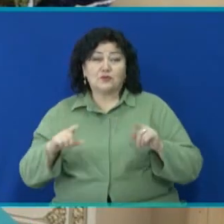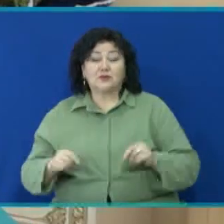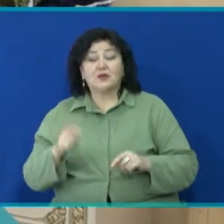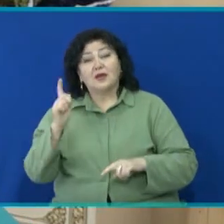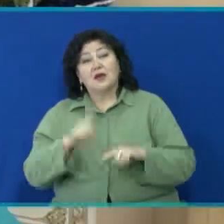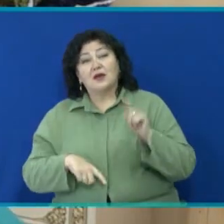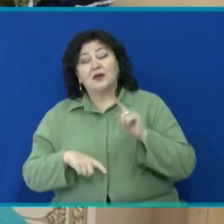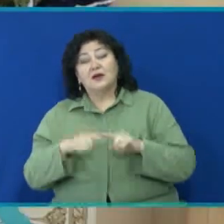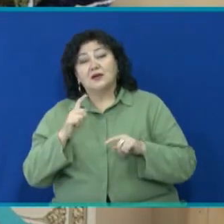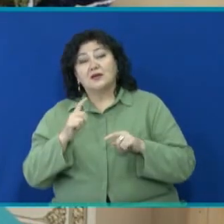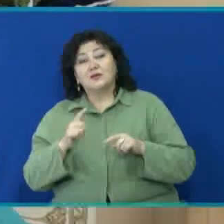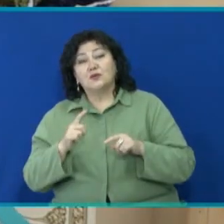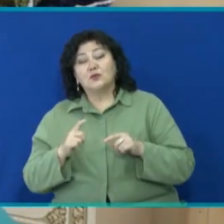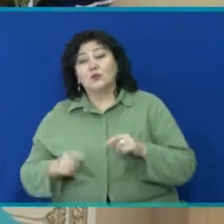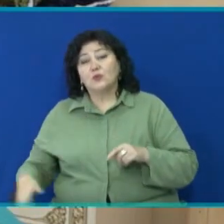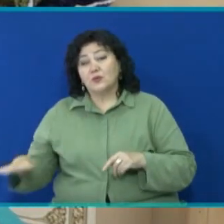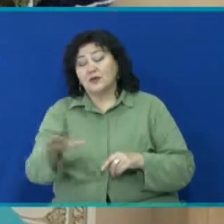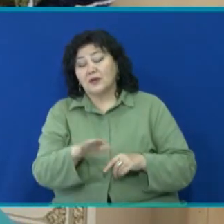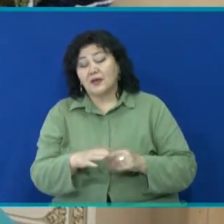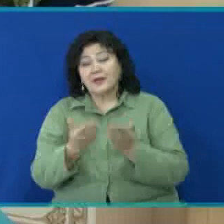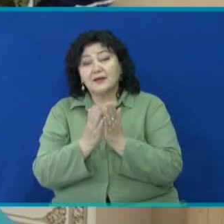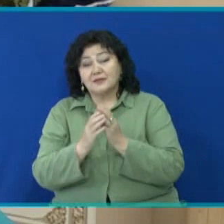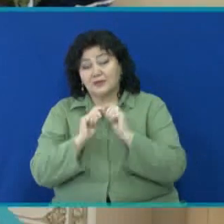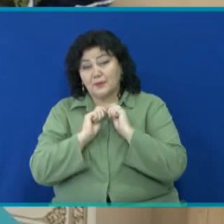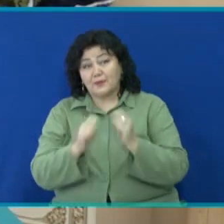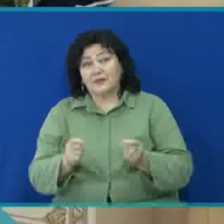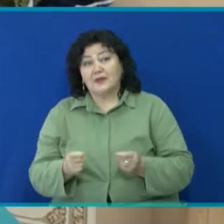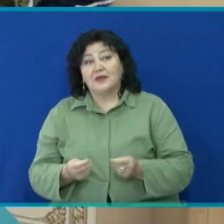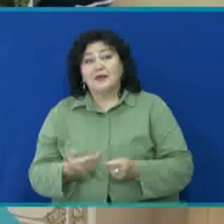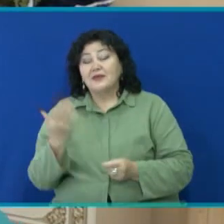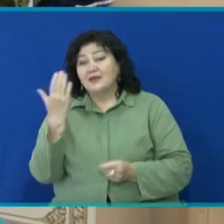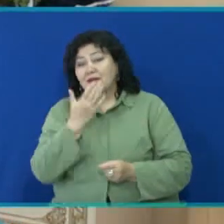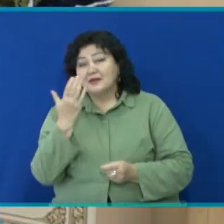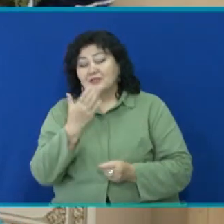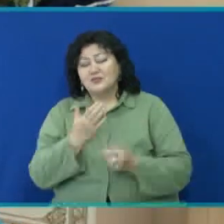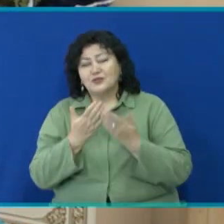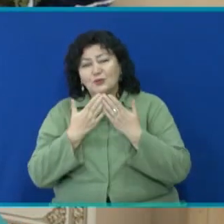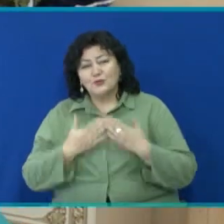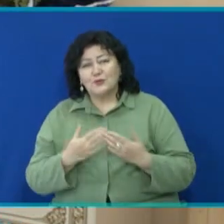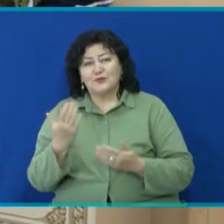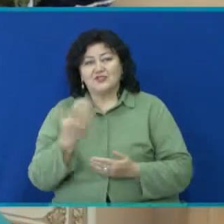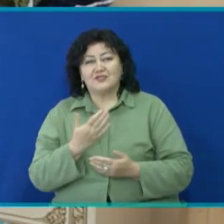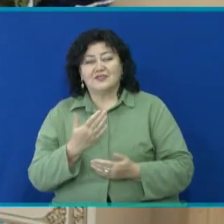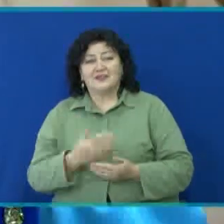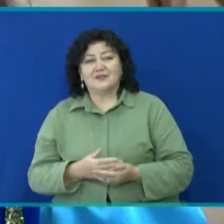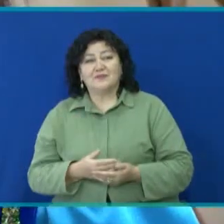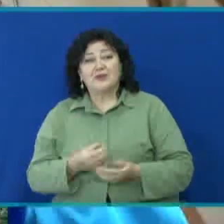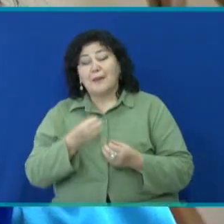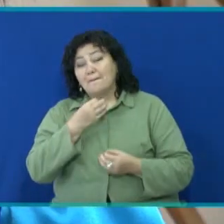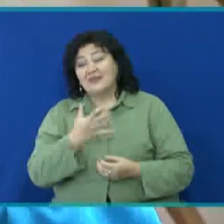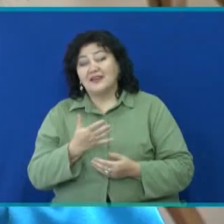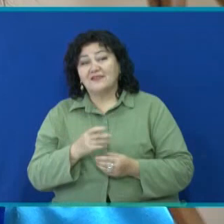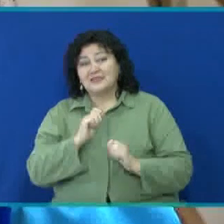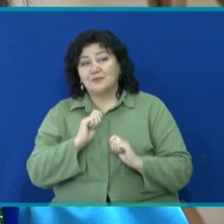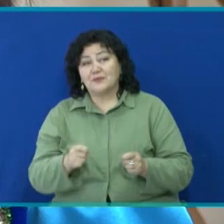екі керемет сыйға тартылды. Бұл өте жақсы. Мен кітап оқығанда жақсы көремін. Сондықтан бұл сыйлық маған ұнады.